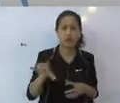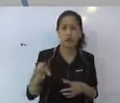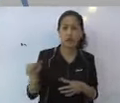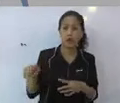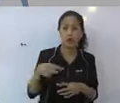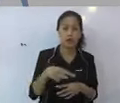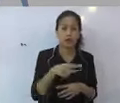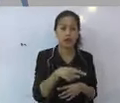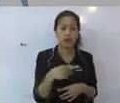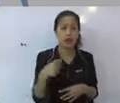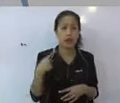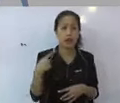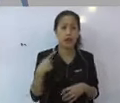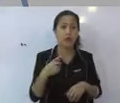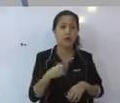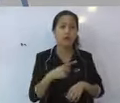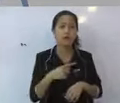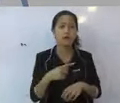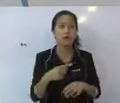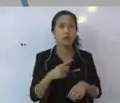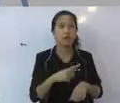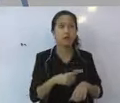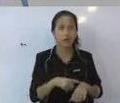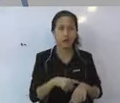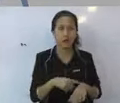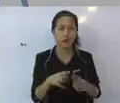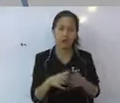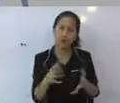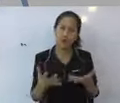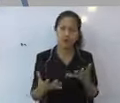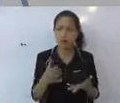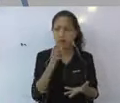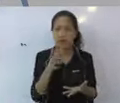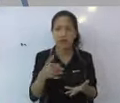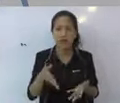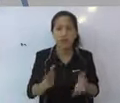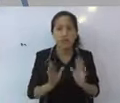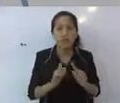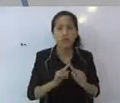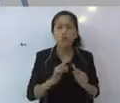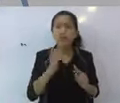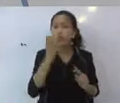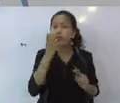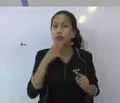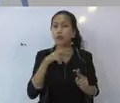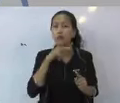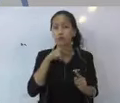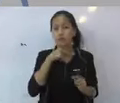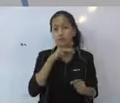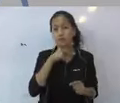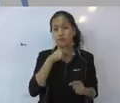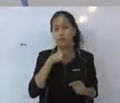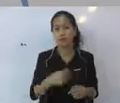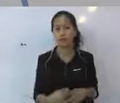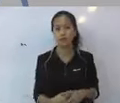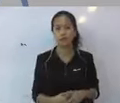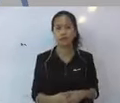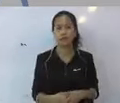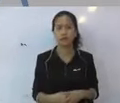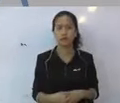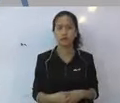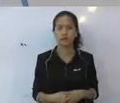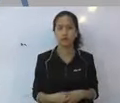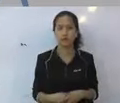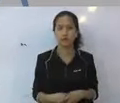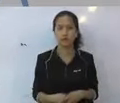swine? Swine flu. Oh, yun, mga ganun. Meron din naman tayong panahon na hindi maganda kumain ng poultry. Ano ba ang